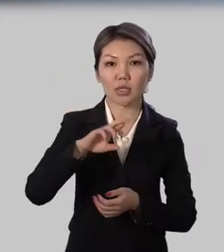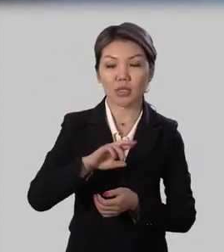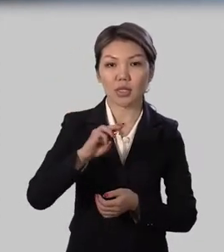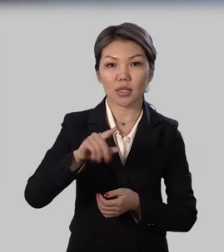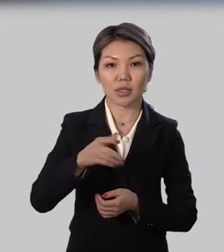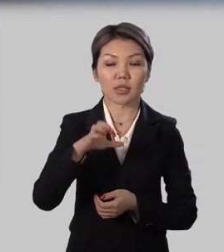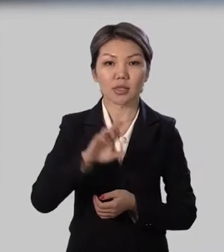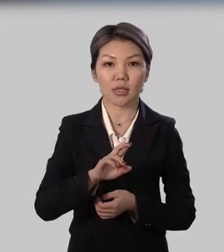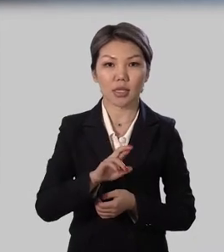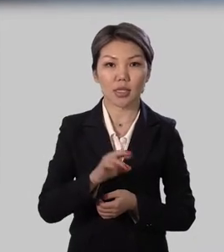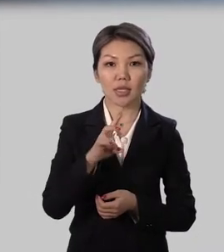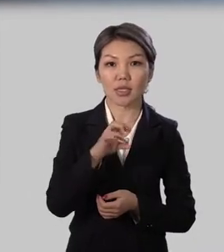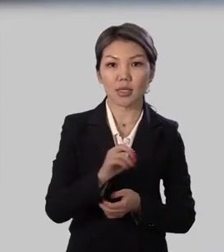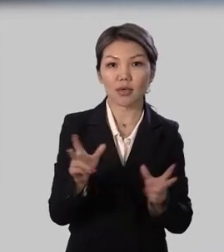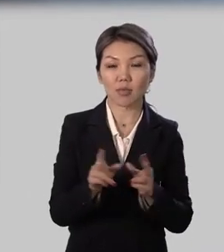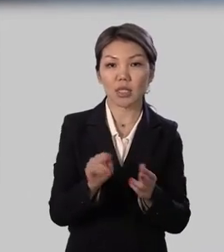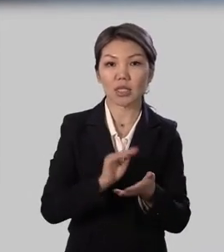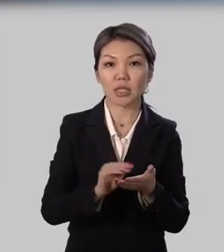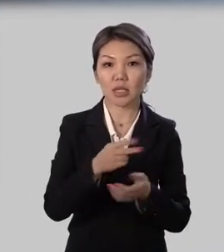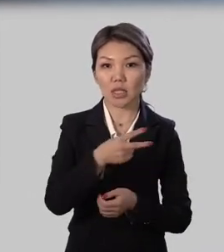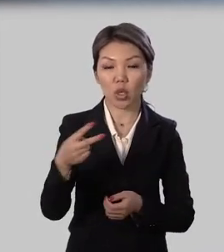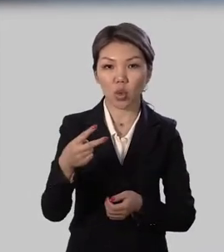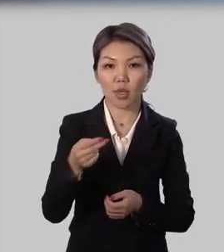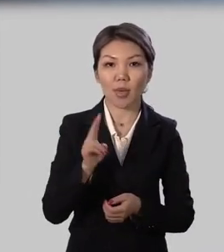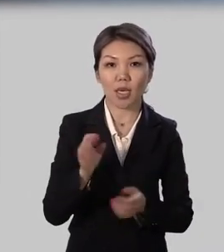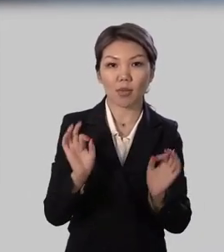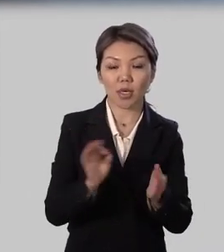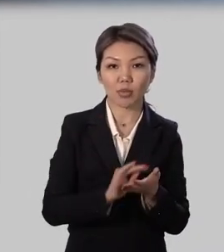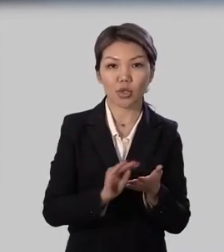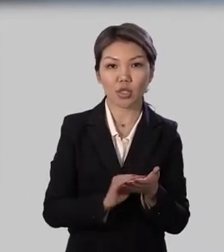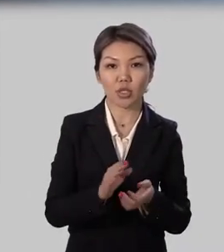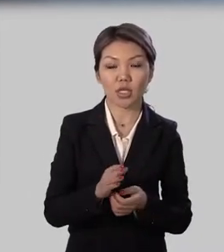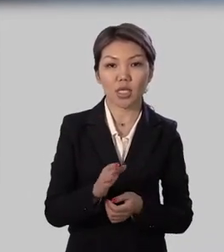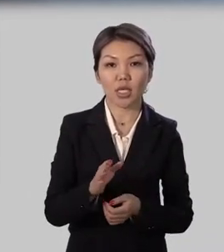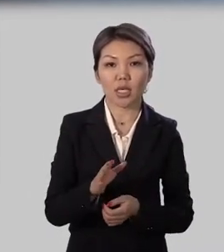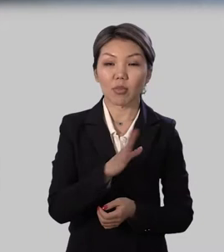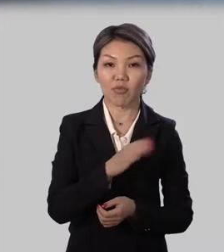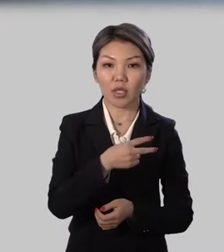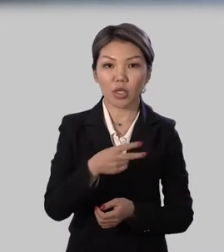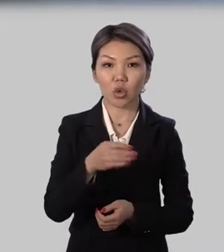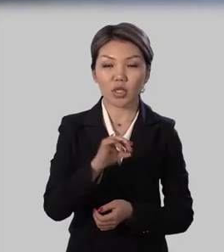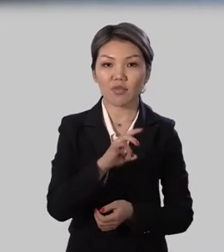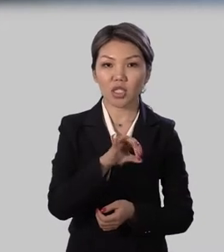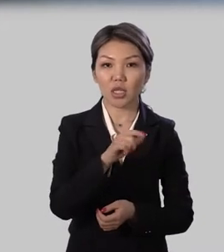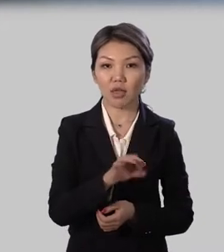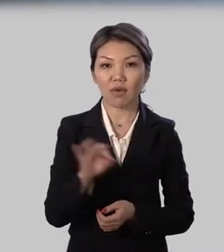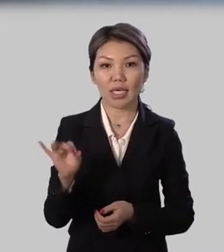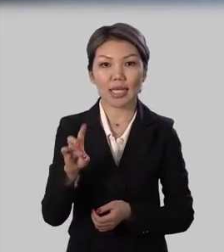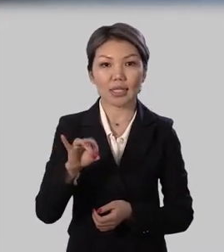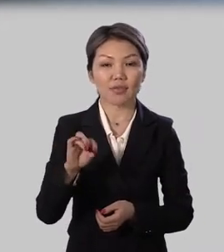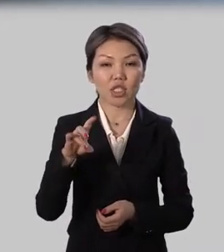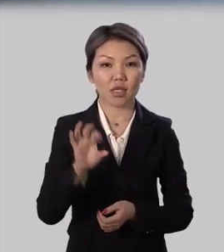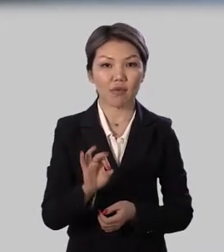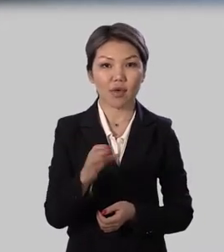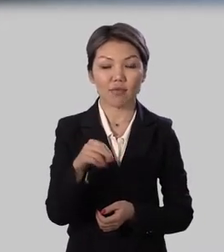с глаголами узнали что глаголы бывает совершенного и несовершенного вида сегодня мы рассмотрим еще